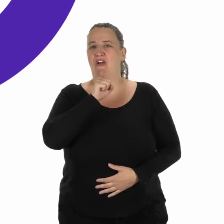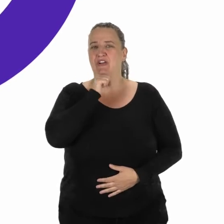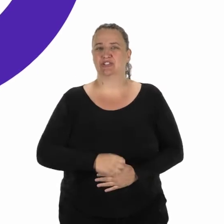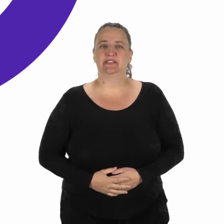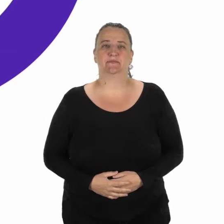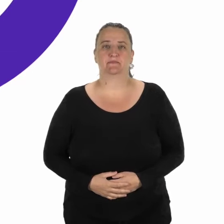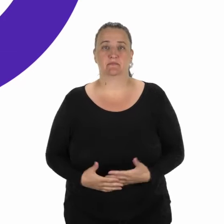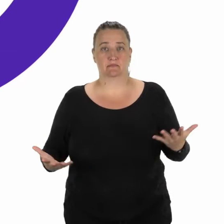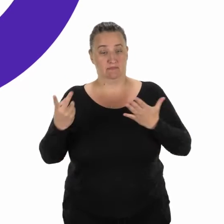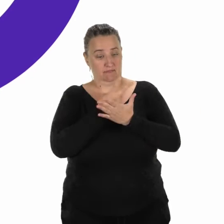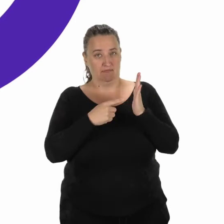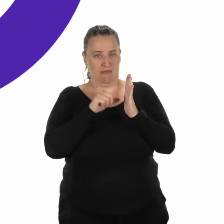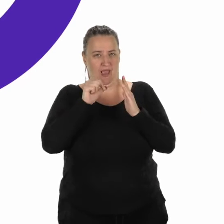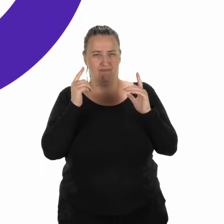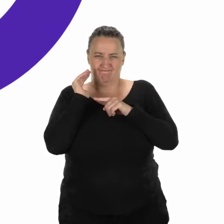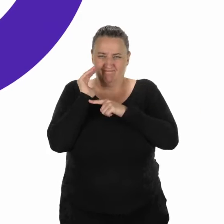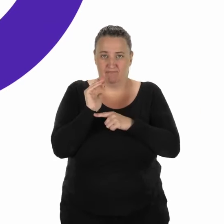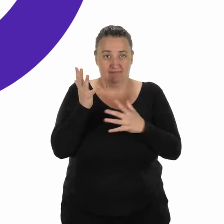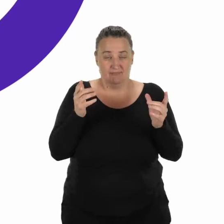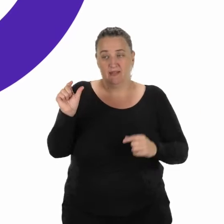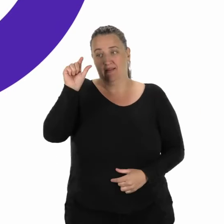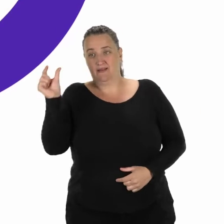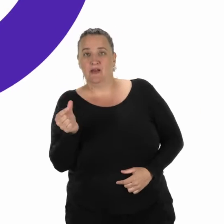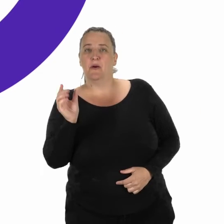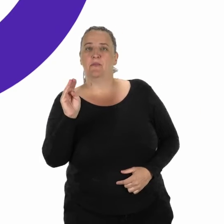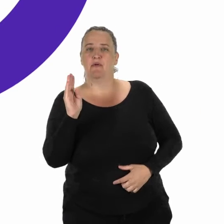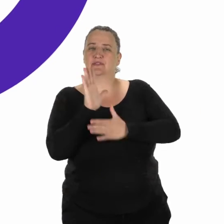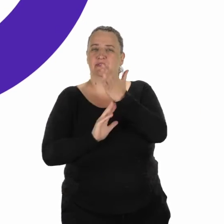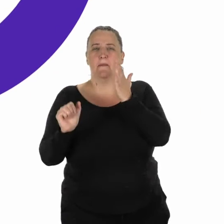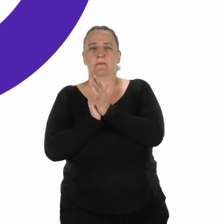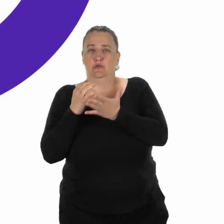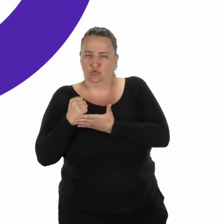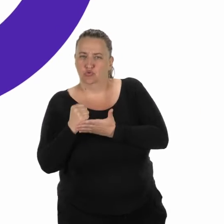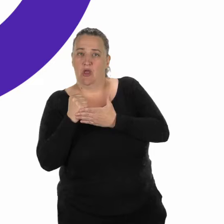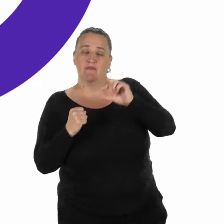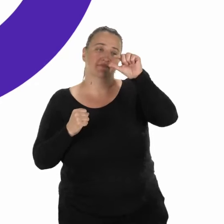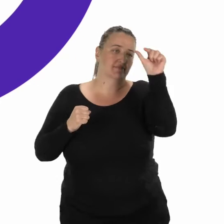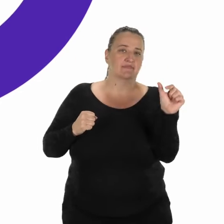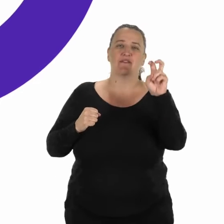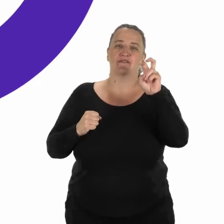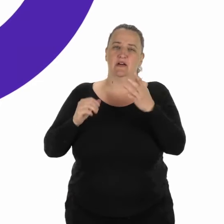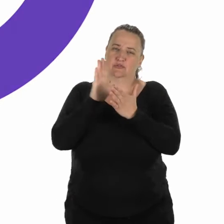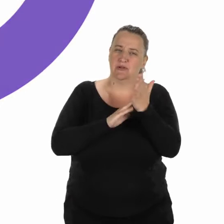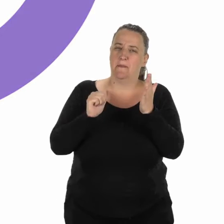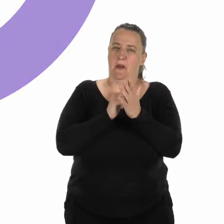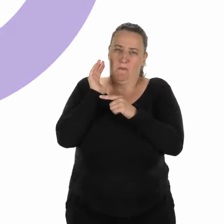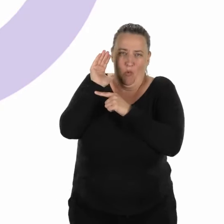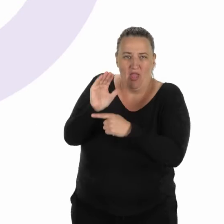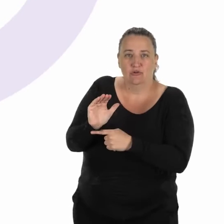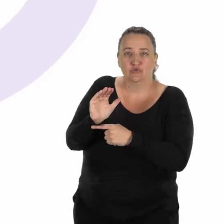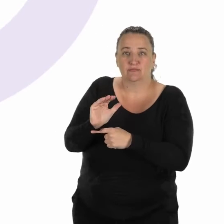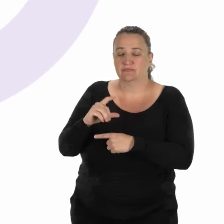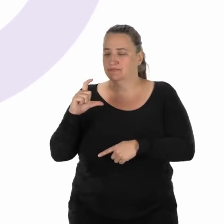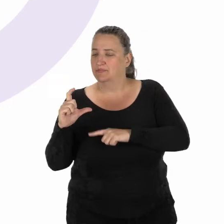les personnes âgées. Ce logo illustre la notion de protection. L'arc de cercle bleu soutient, le petit arc